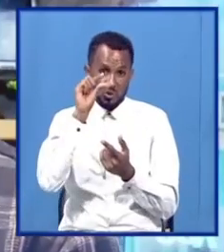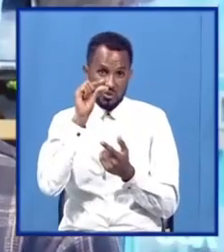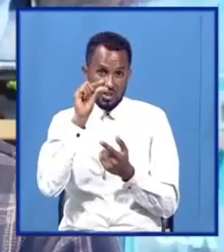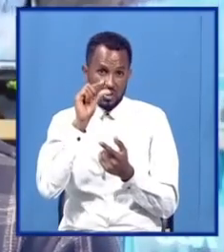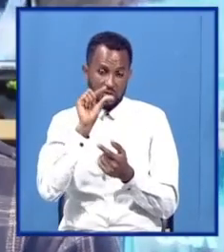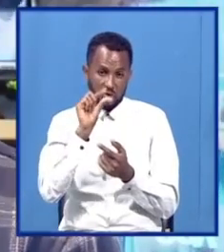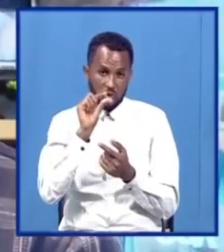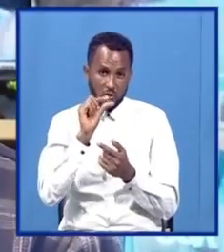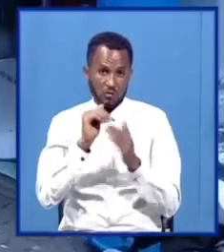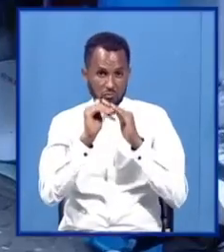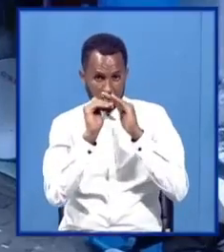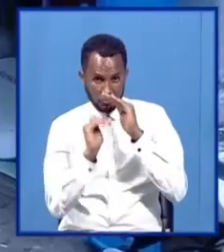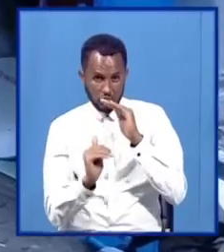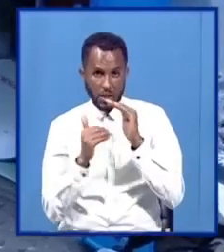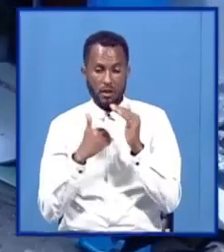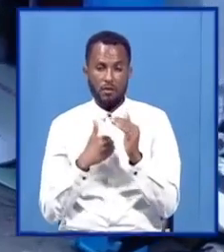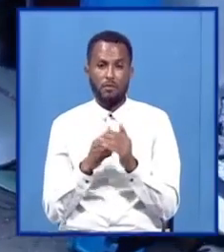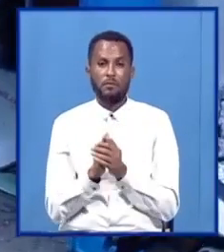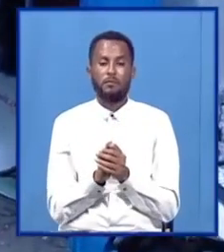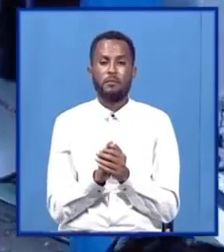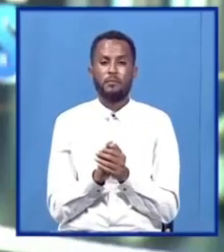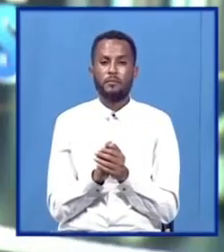نشي قنيسنيا